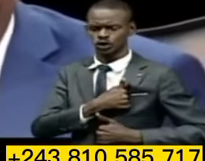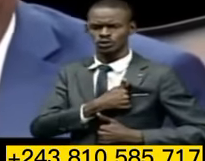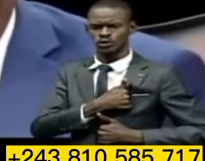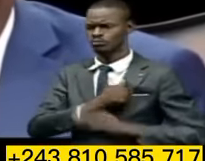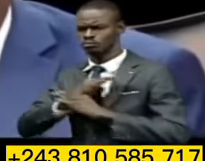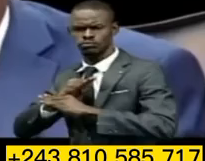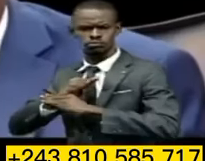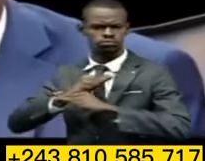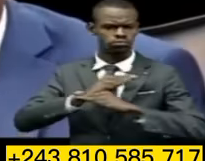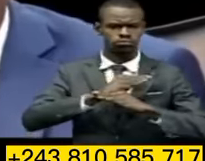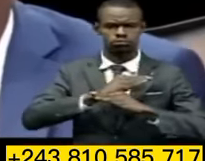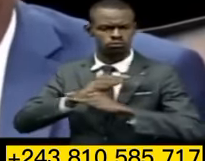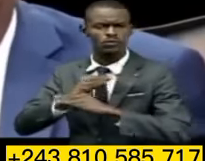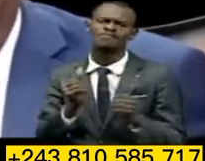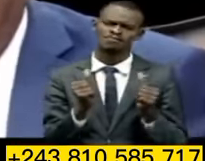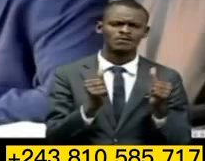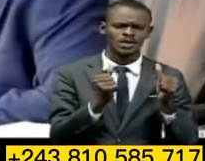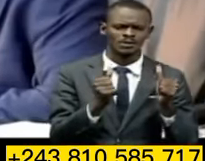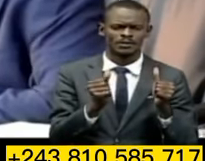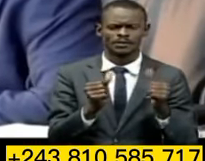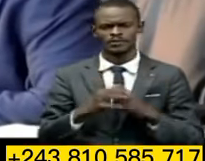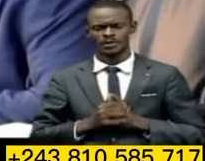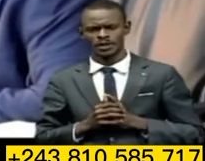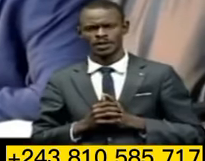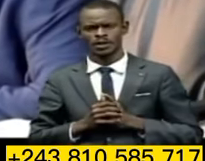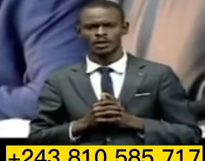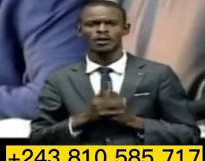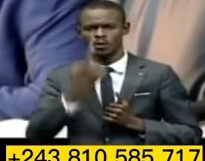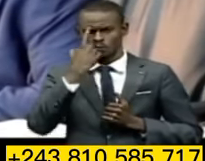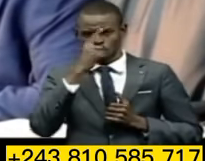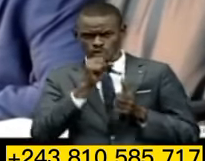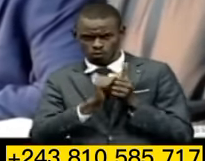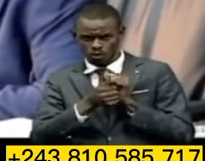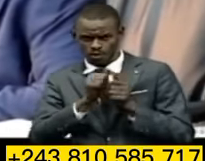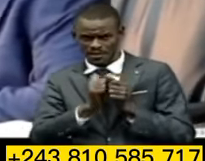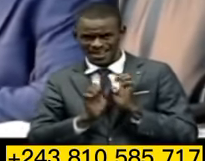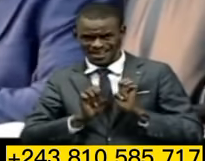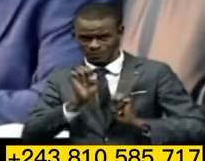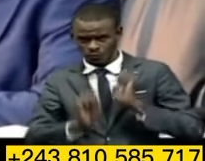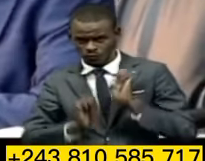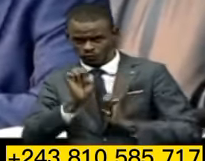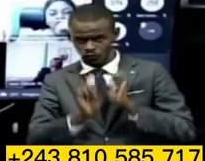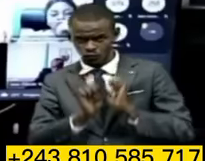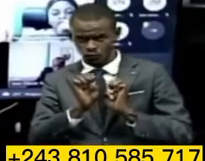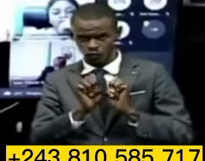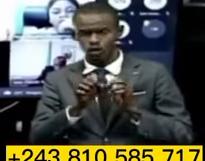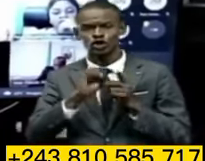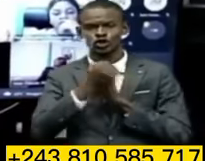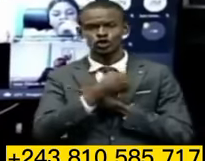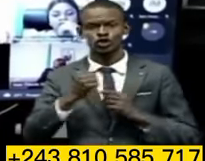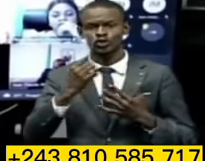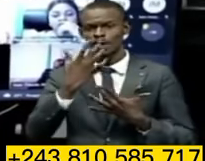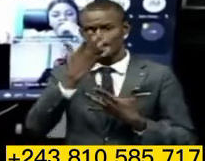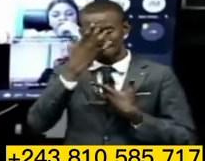République démocratique du Congo. Au sujet de l'évolution de la situation de l'épidémie à COVID-19,